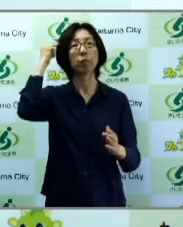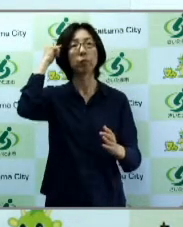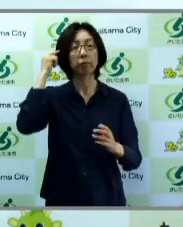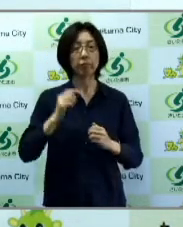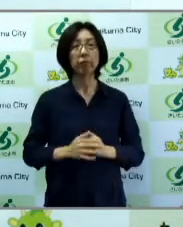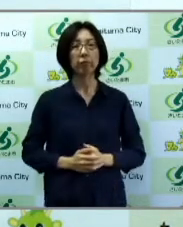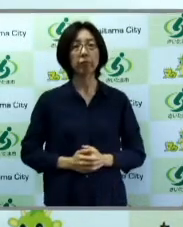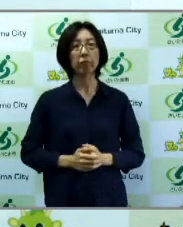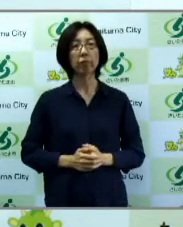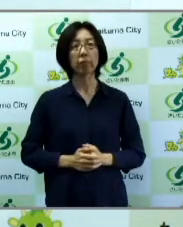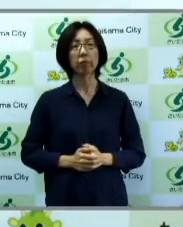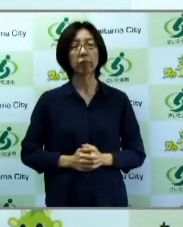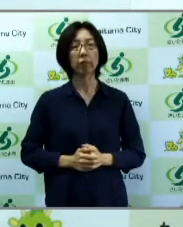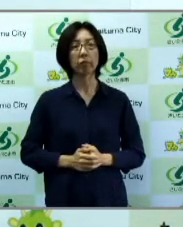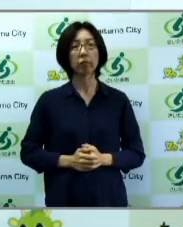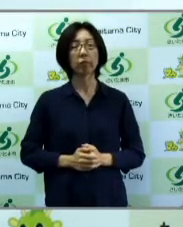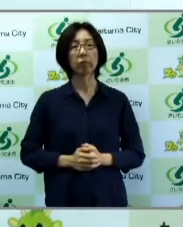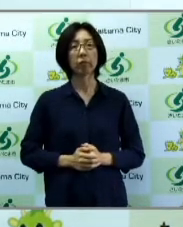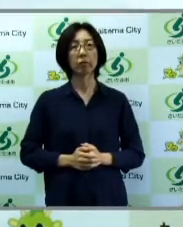そういう意味では、まず、